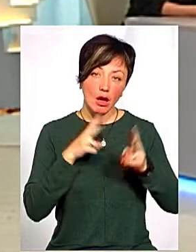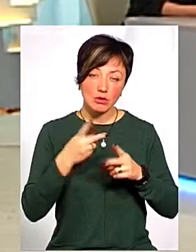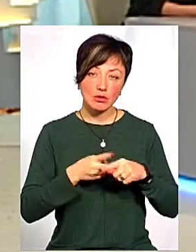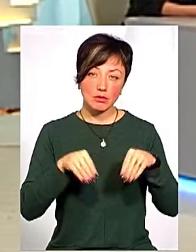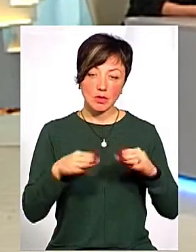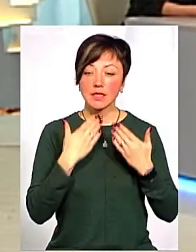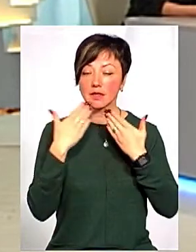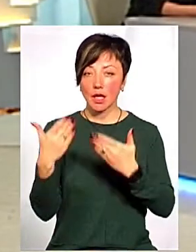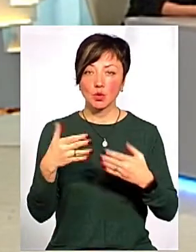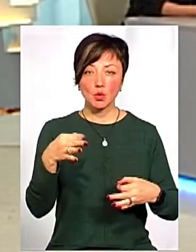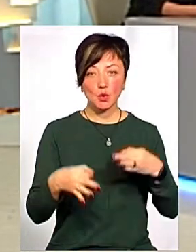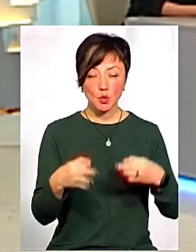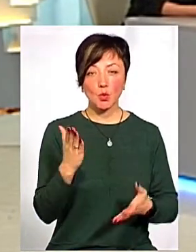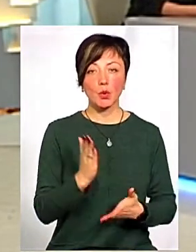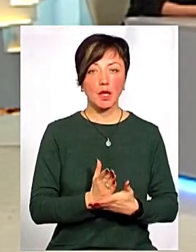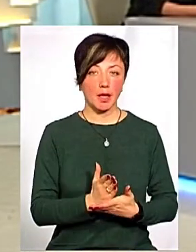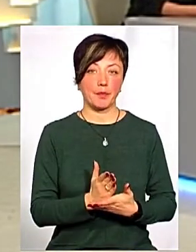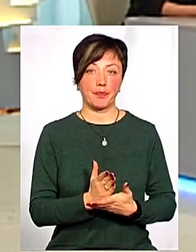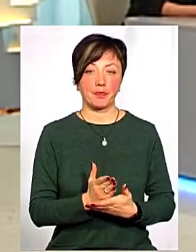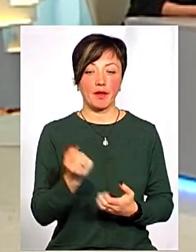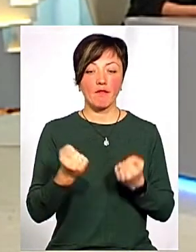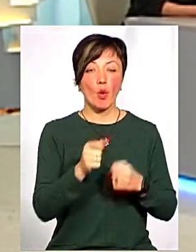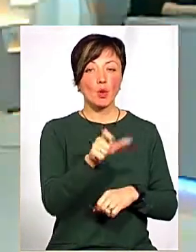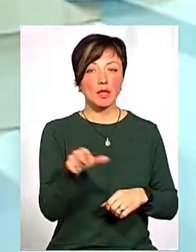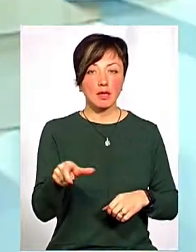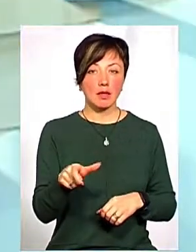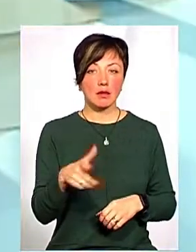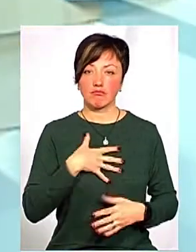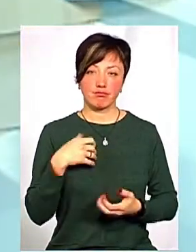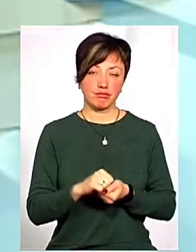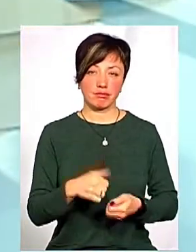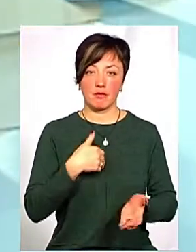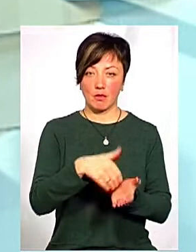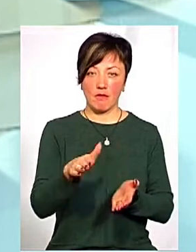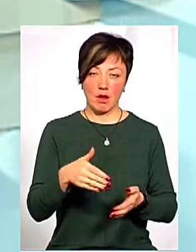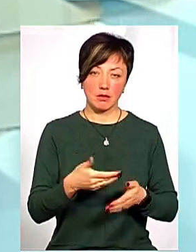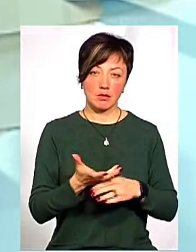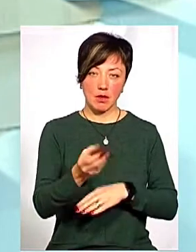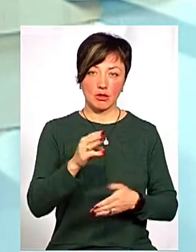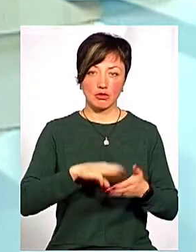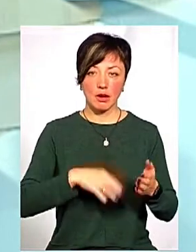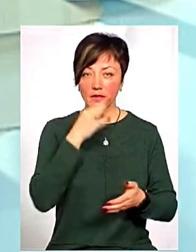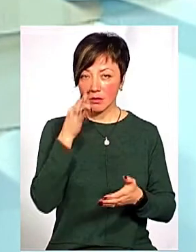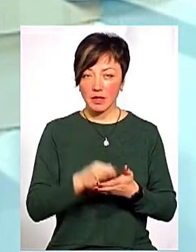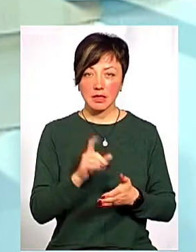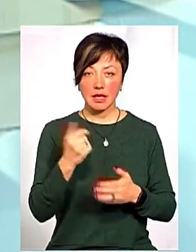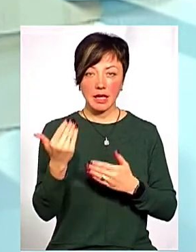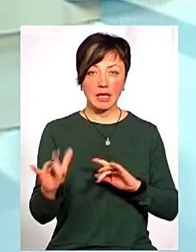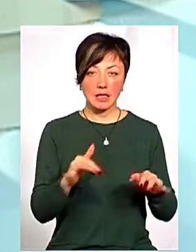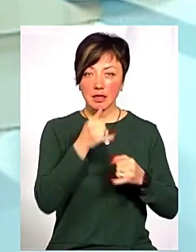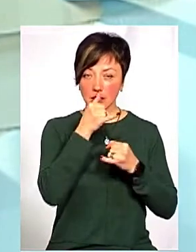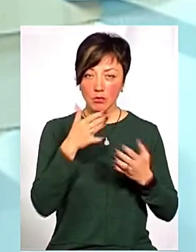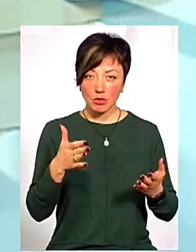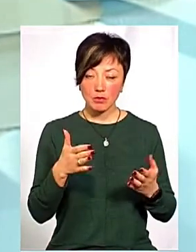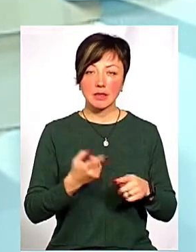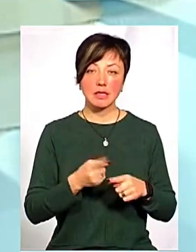постанову, звертаються до суду. Крім цього, є водії, які категорично, можливо, відмовляються від сплати штрафу. Тобто відповідати за їхні дії ми не